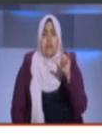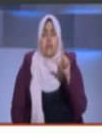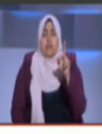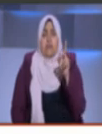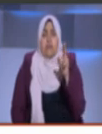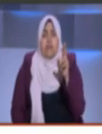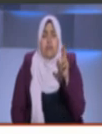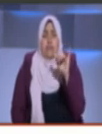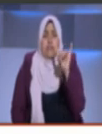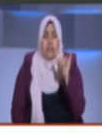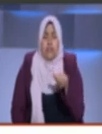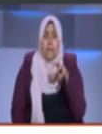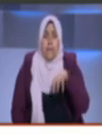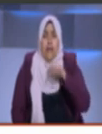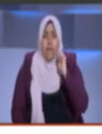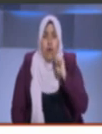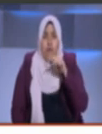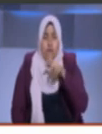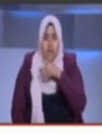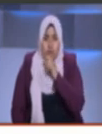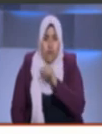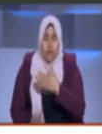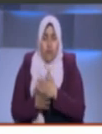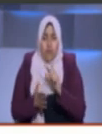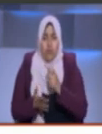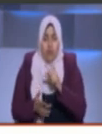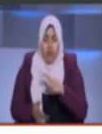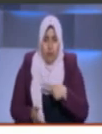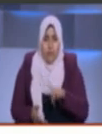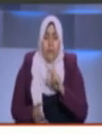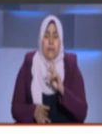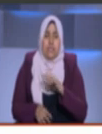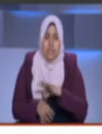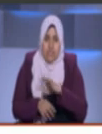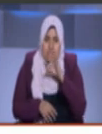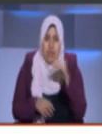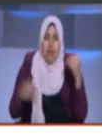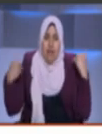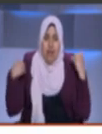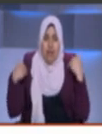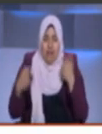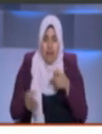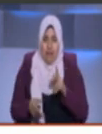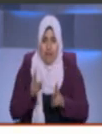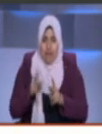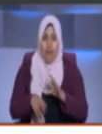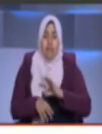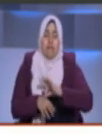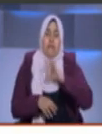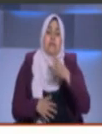هذا الشهر وينتهي الشهر القادم، ولكن تم تاجيله